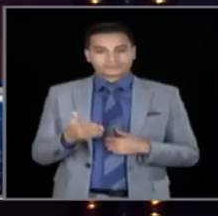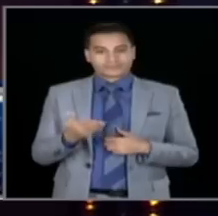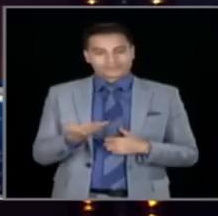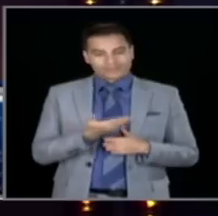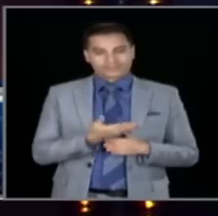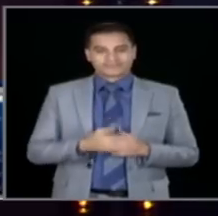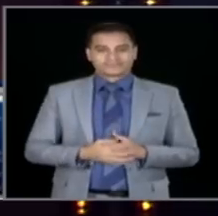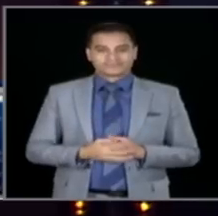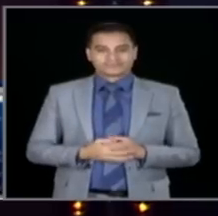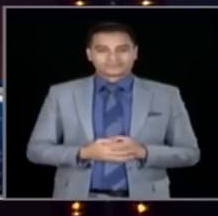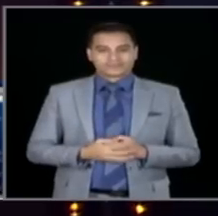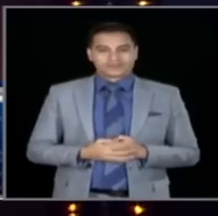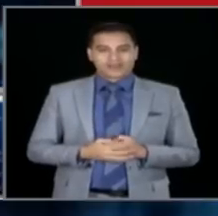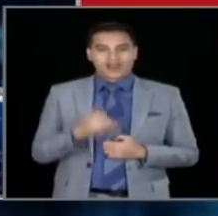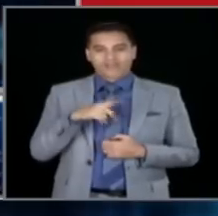اتفضل.